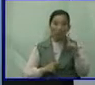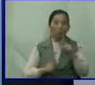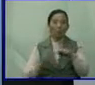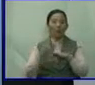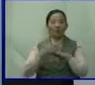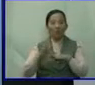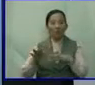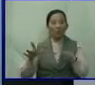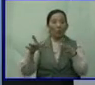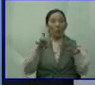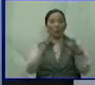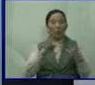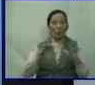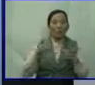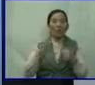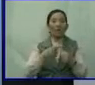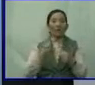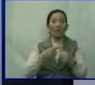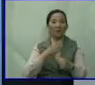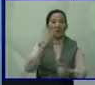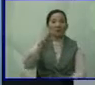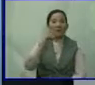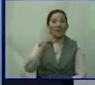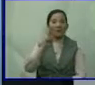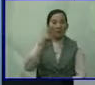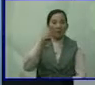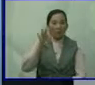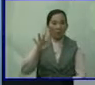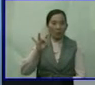круга называются секторами.